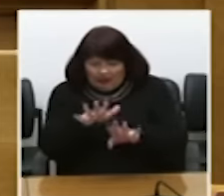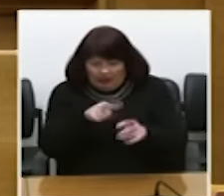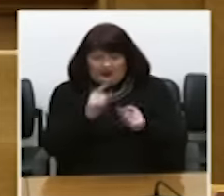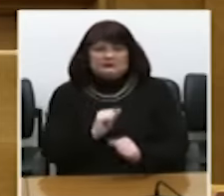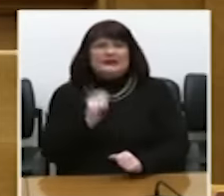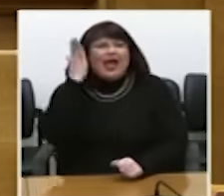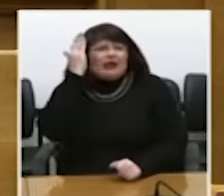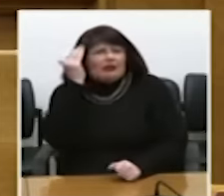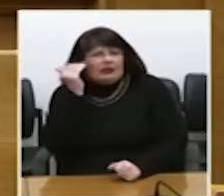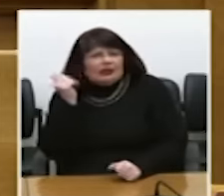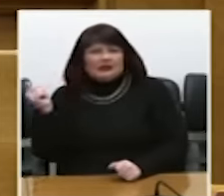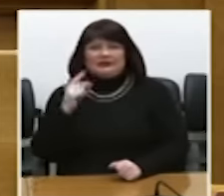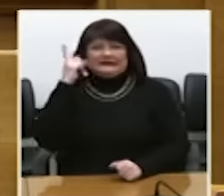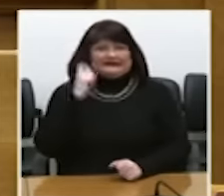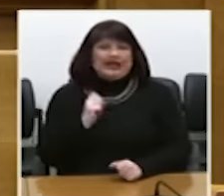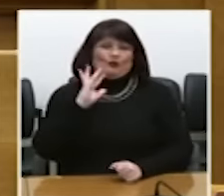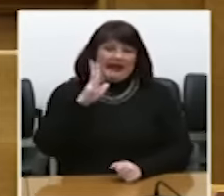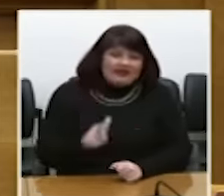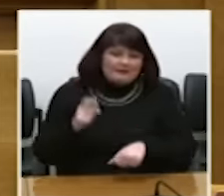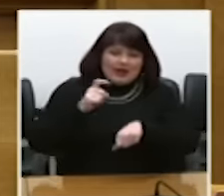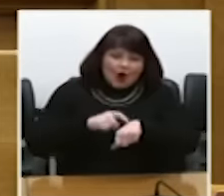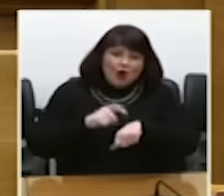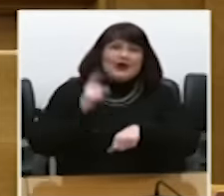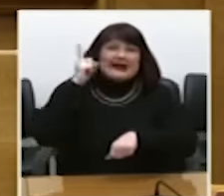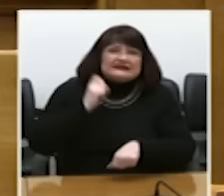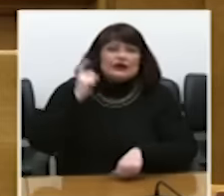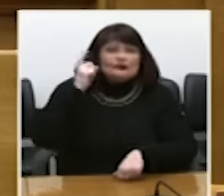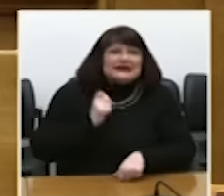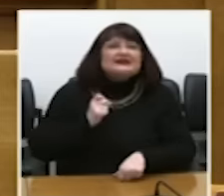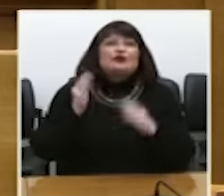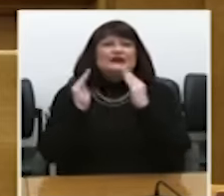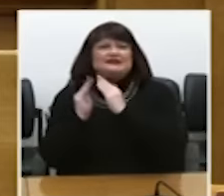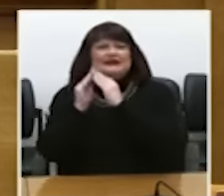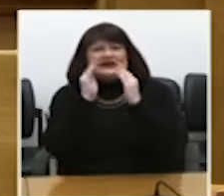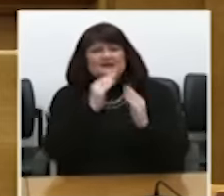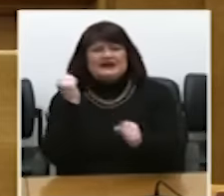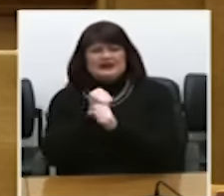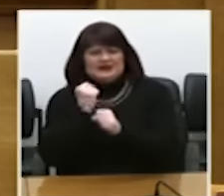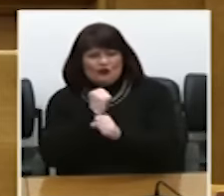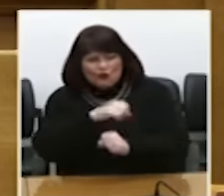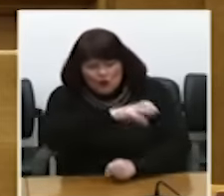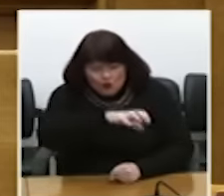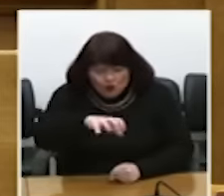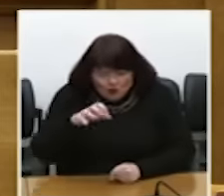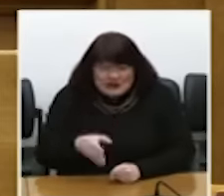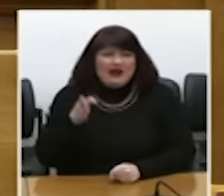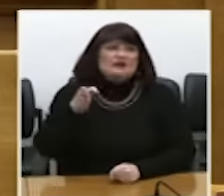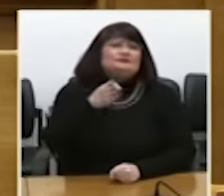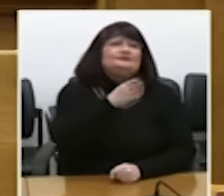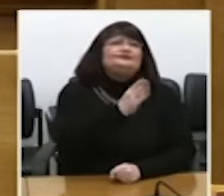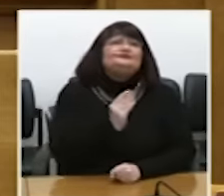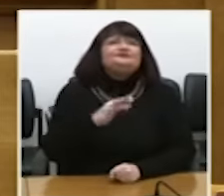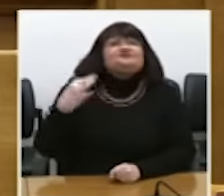μέρα, κάθε ώρα, και στους χώρους δουλειάς και στα σπίτια και απέναντι ιδιαίτερα σε